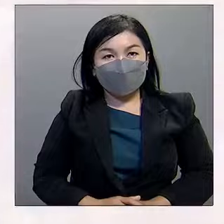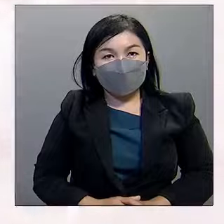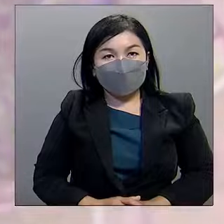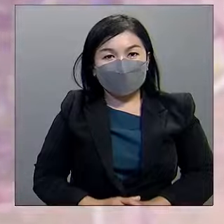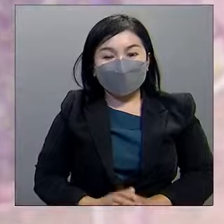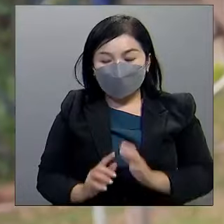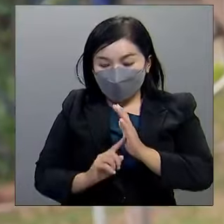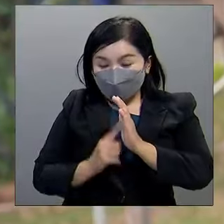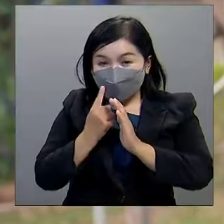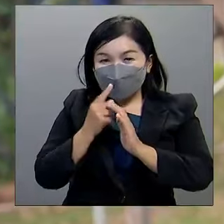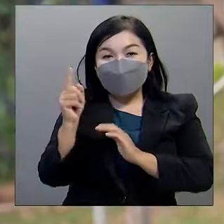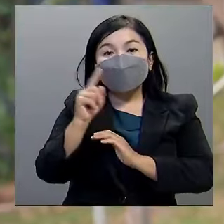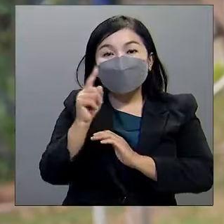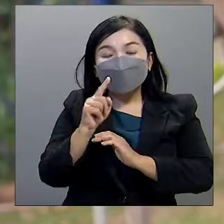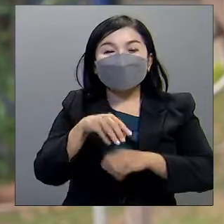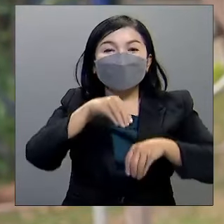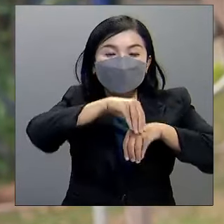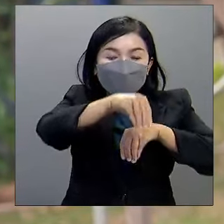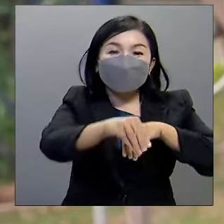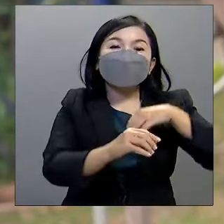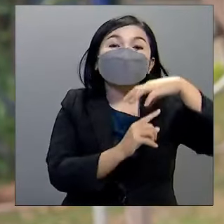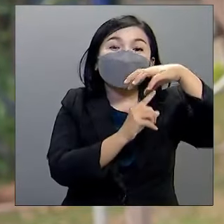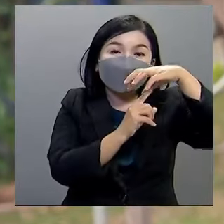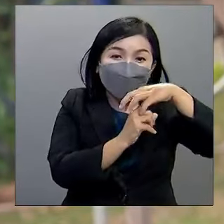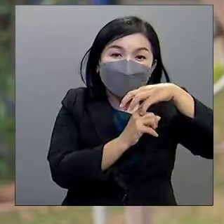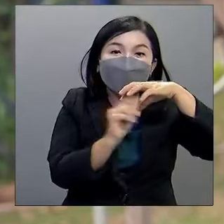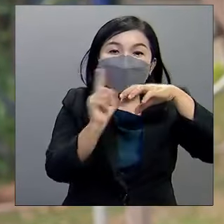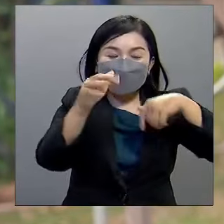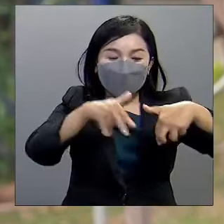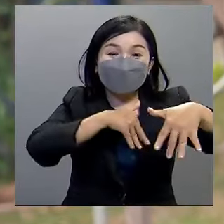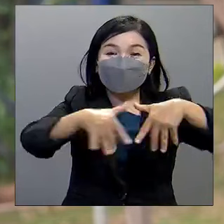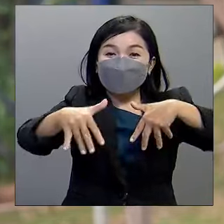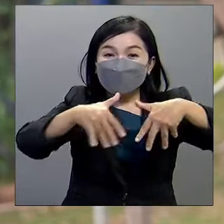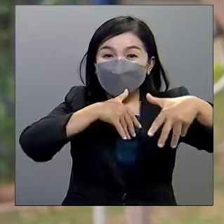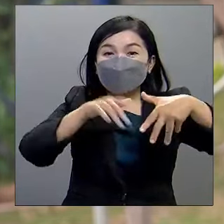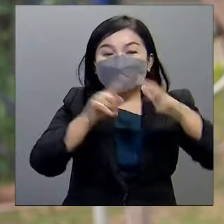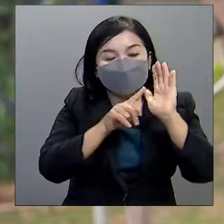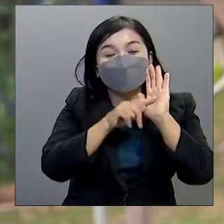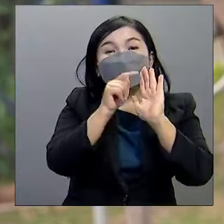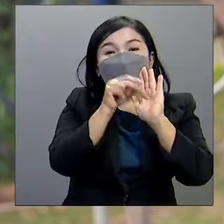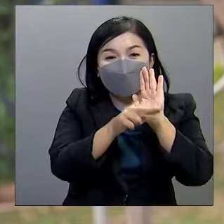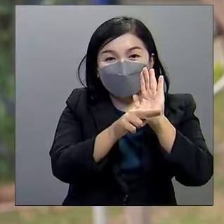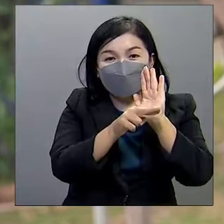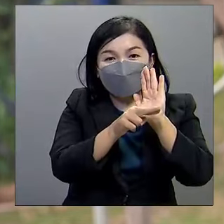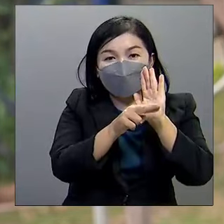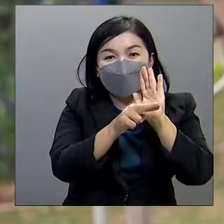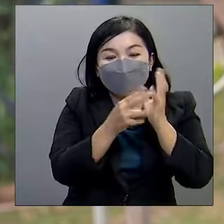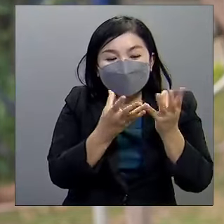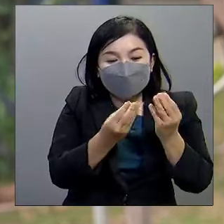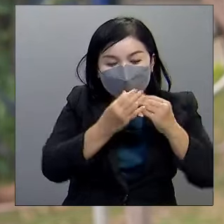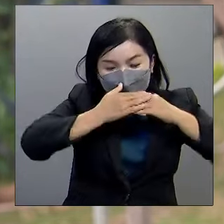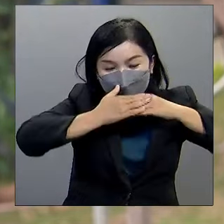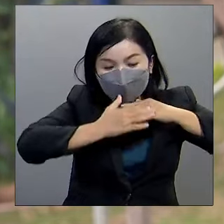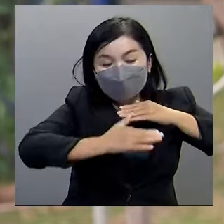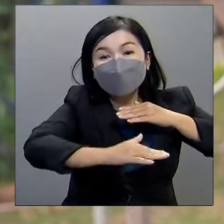จุดเริ่มต้นจากการเพาะเห็ดนะครับก็มาจากบริบทในพื้นที่ของจังหวัดปทุมธานีครับเป็นพื้นที่ราบลุ่มและเป็น